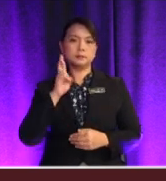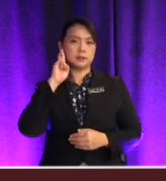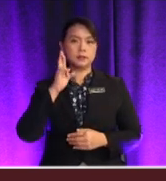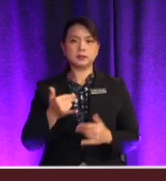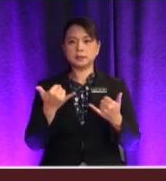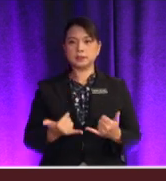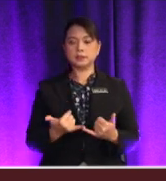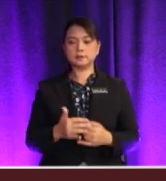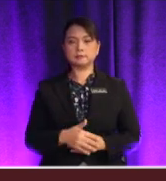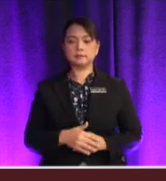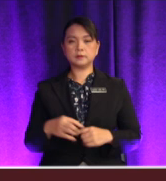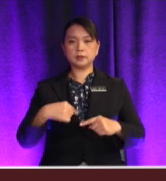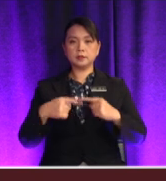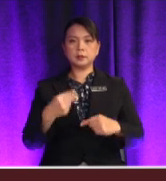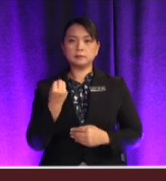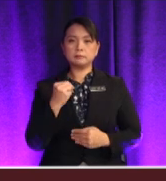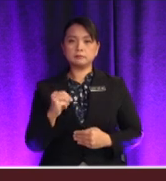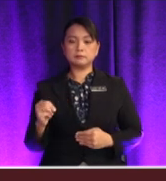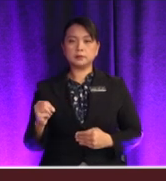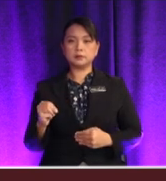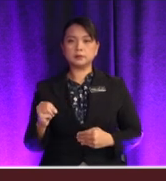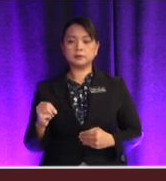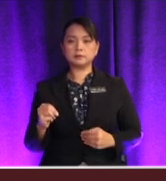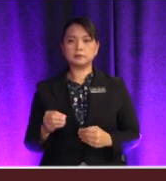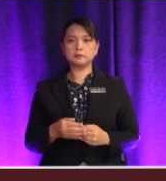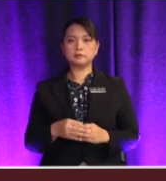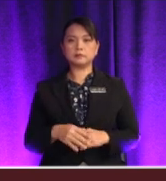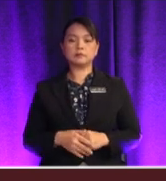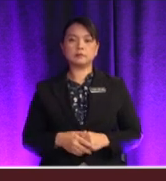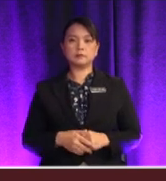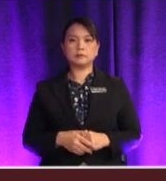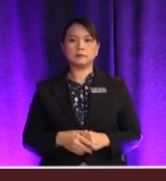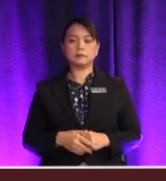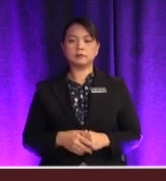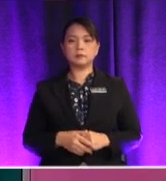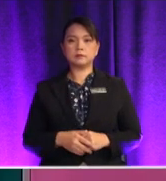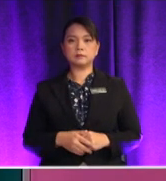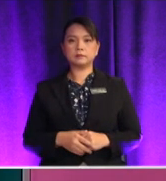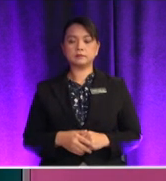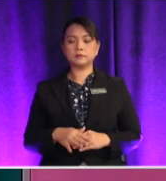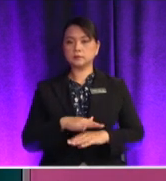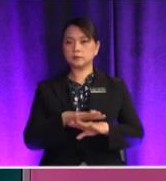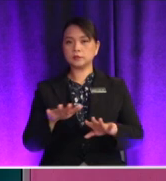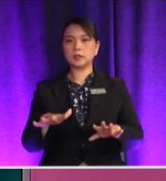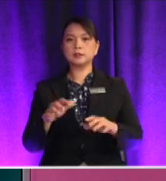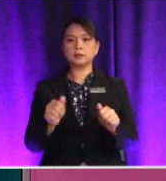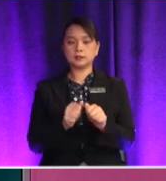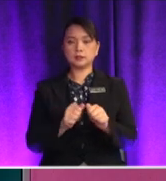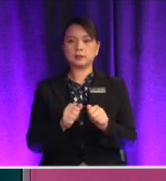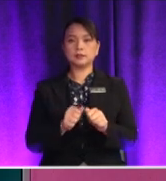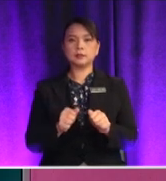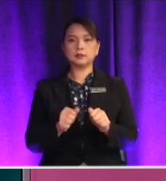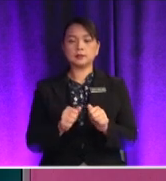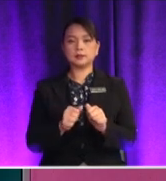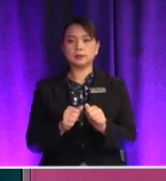Yang mana apabila mereka terdedah dengan media sosial, kemudian dengan gadget-gadget semua, jadi dekat situlah